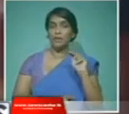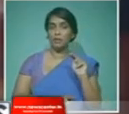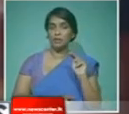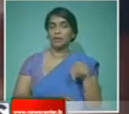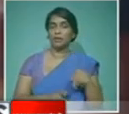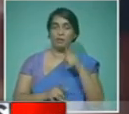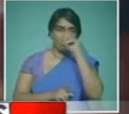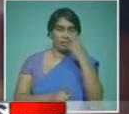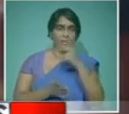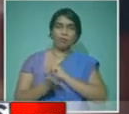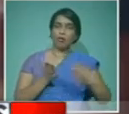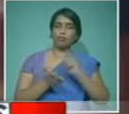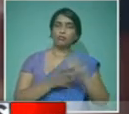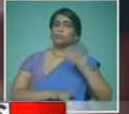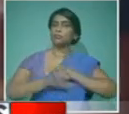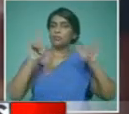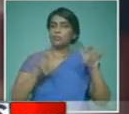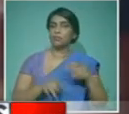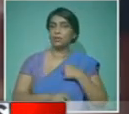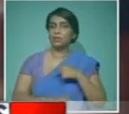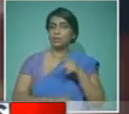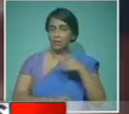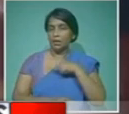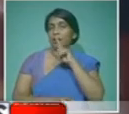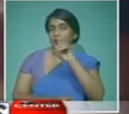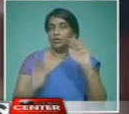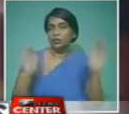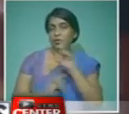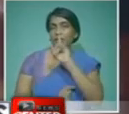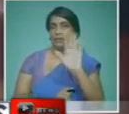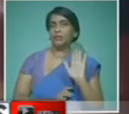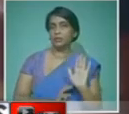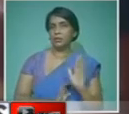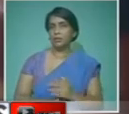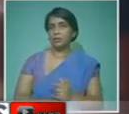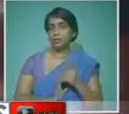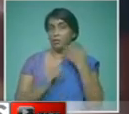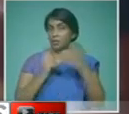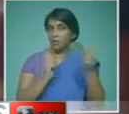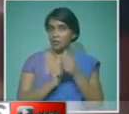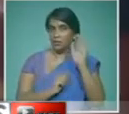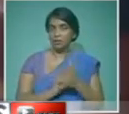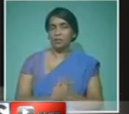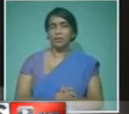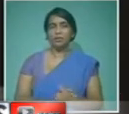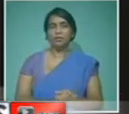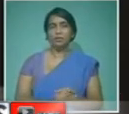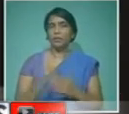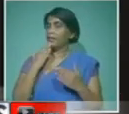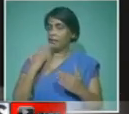මේ මාසෙක ඇතුළත යනවා මේකම ඔබතුමා නිකන් දැනුවත් කරන්න විතරයි කිව්වේ අවශ්‍ය තැන්වලදී ගන්න බොහොම